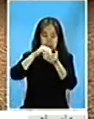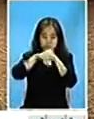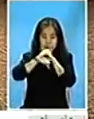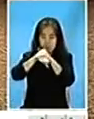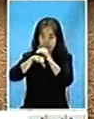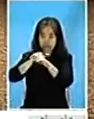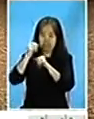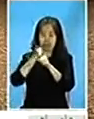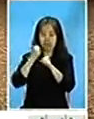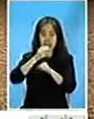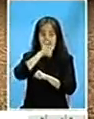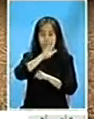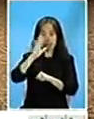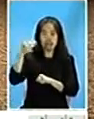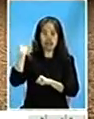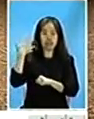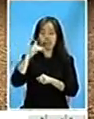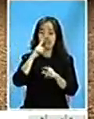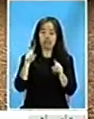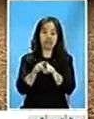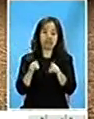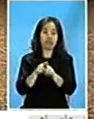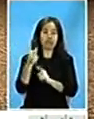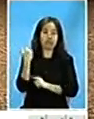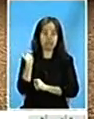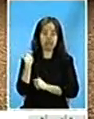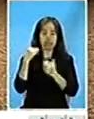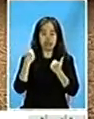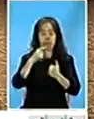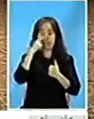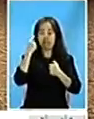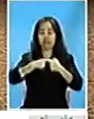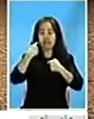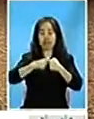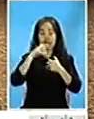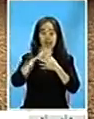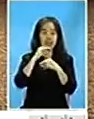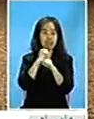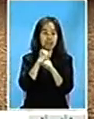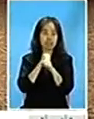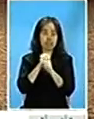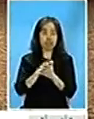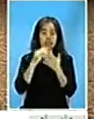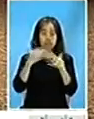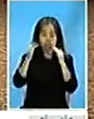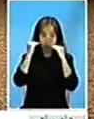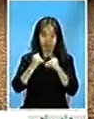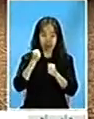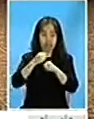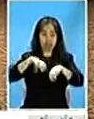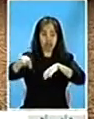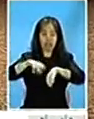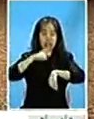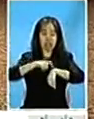ม่ได้เป็นพันธกิจของหน่วยงานก็มีหลุดเข้ามาเช่นกันอันนี้ก็เป็นส่วนหนึ่งถึงความยากลำบากของการทำงานนะคะนอกจากนั้นการจัดเวลาต่